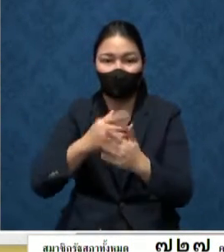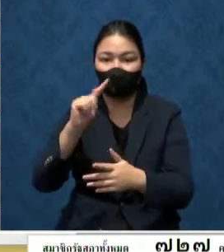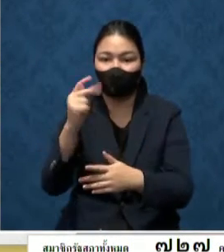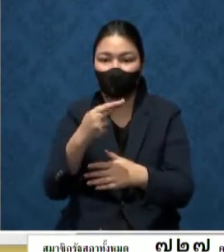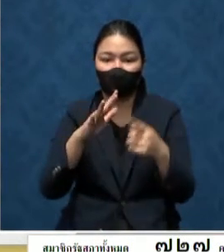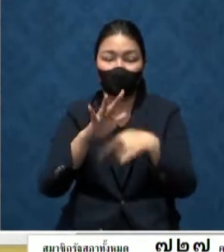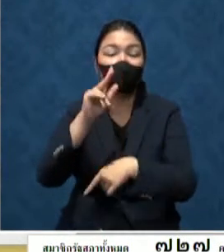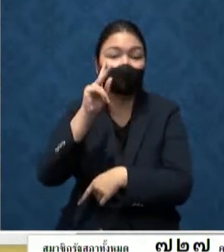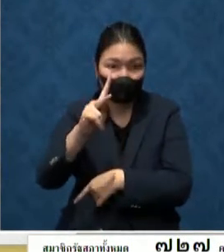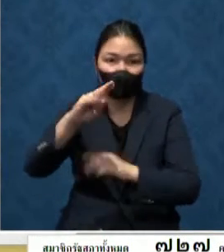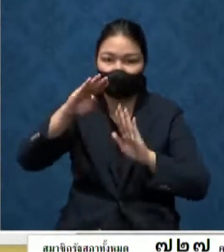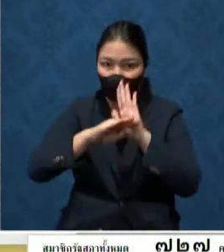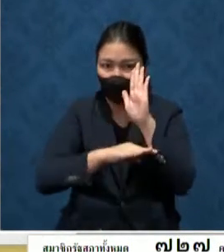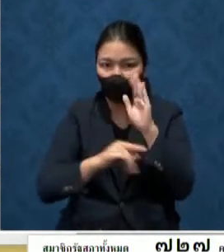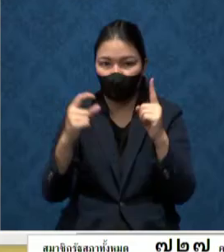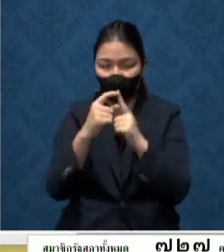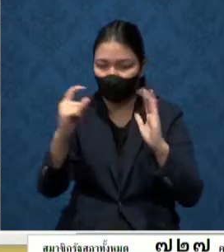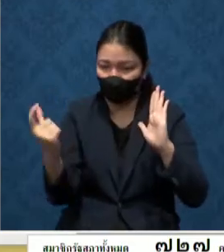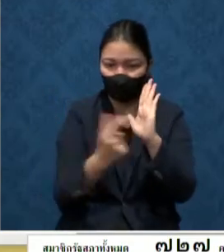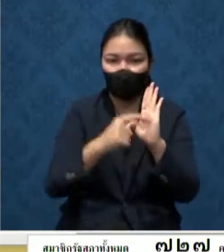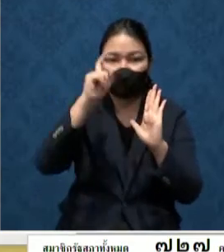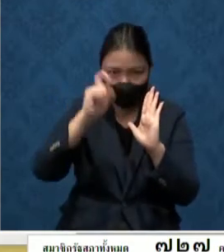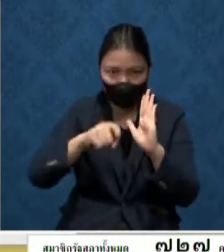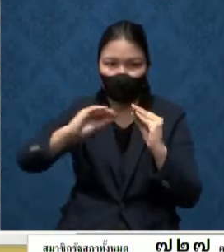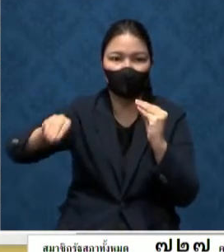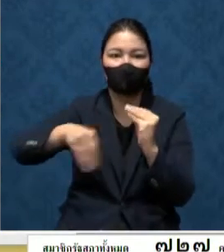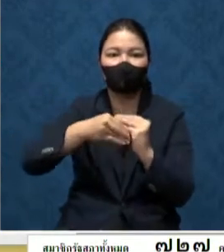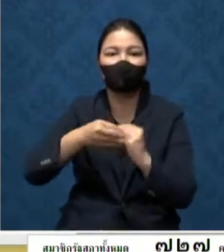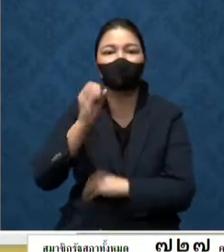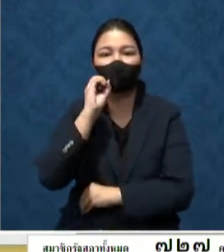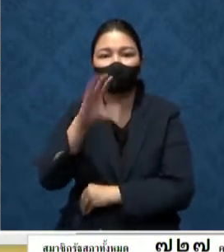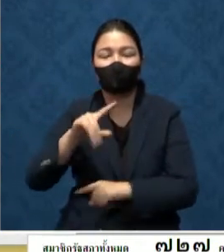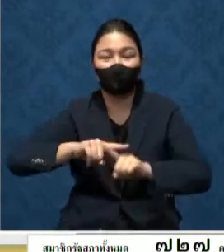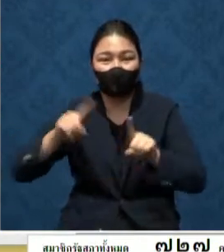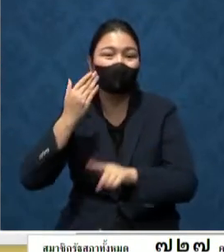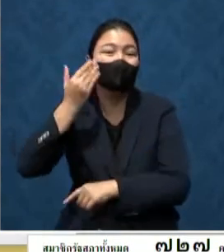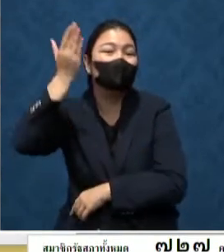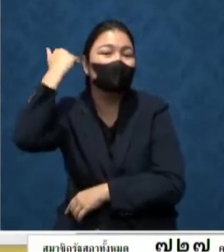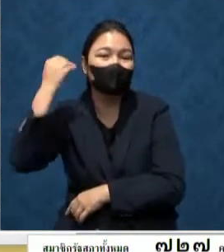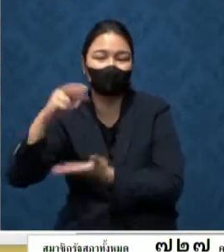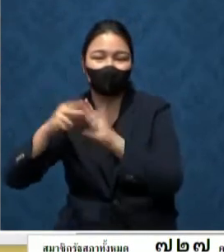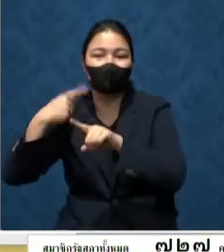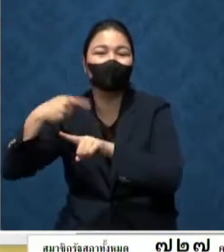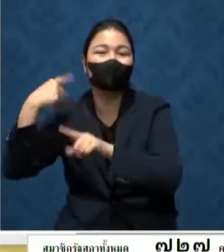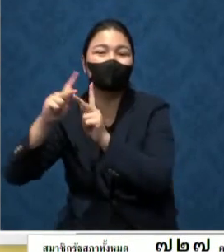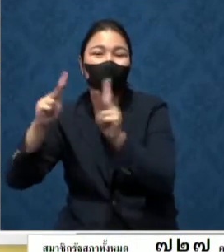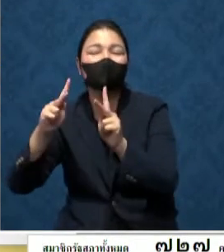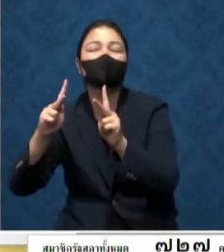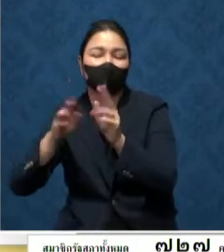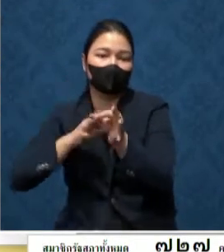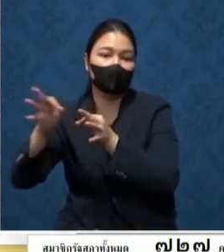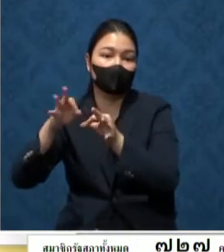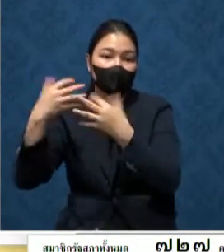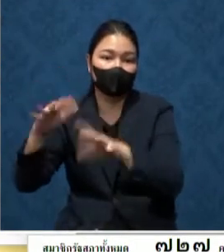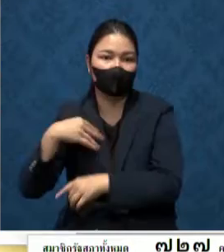ๆแต่เนื่องจากว่าท่านประธานกรรมาธิการก็ได้ชี้แจงเหตุผลความจำเป็นไปแล้วนะครับผ